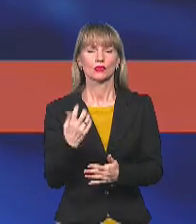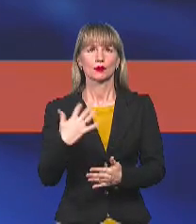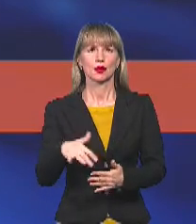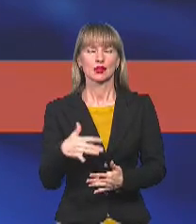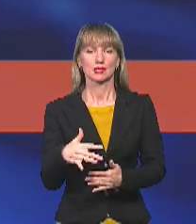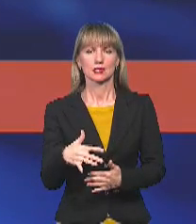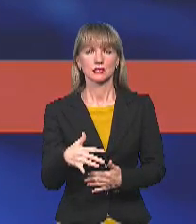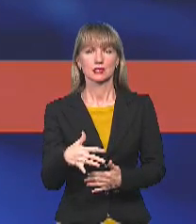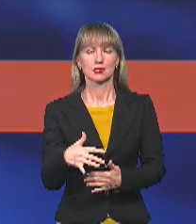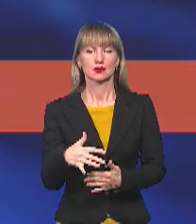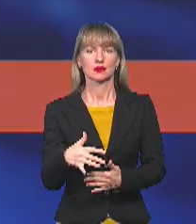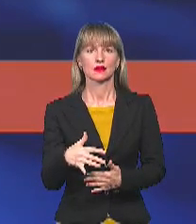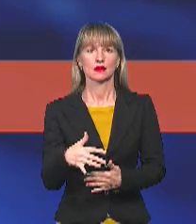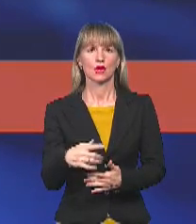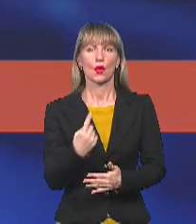250